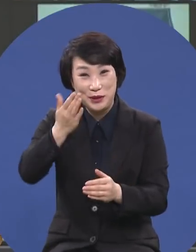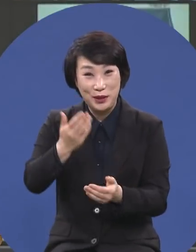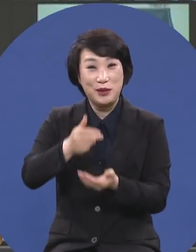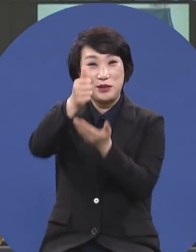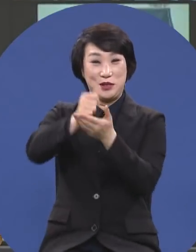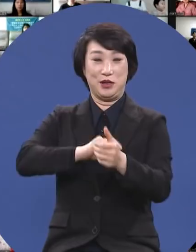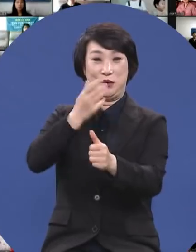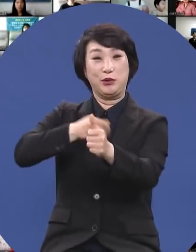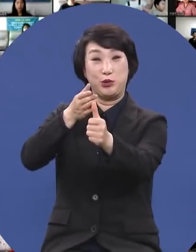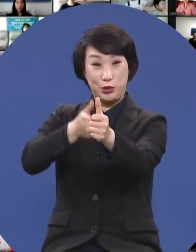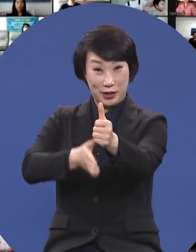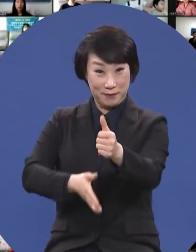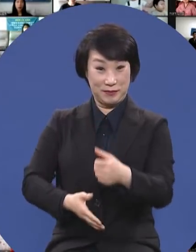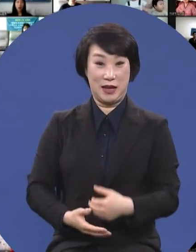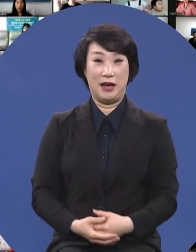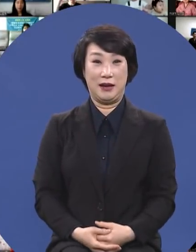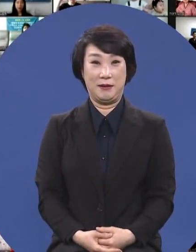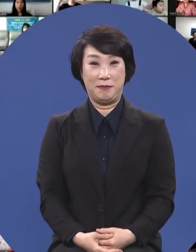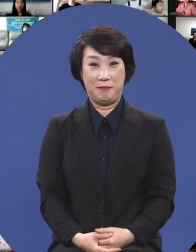주님의 이름으로 축원합니다.